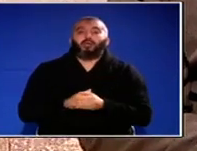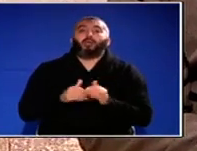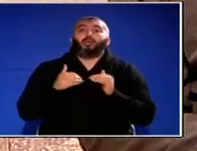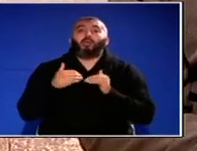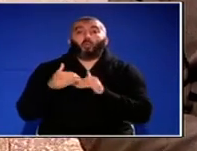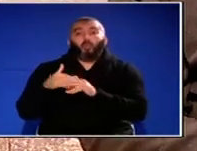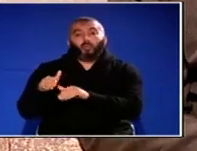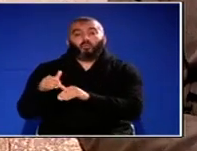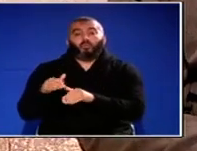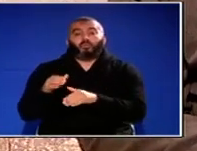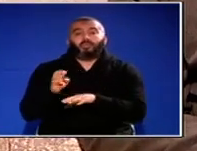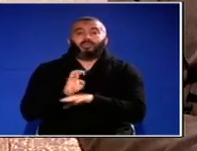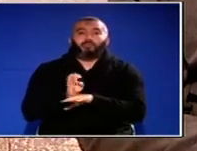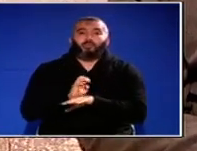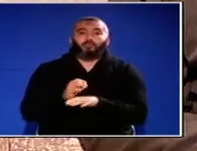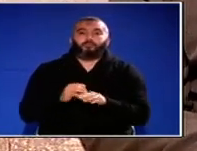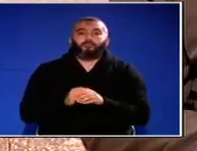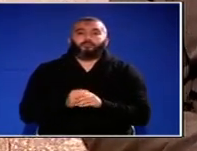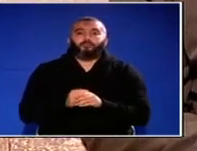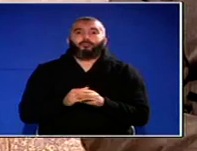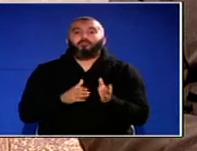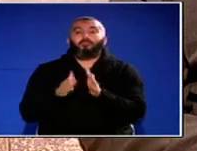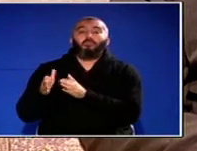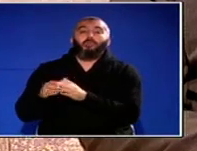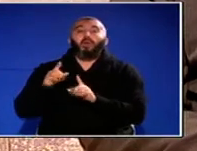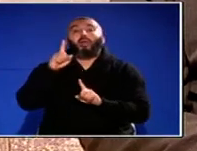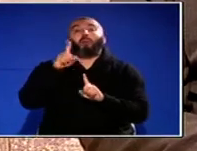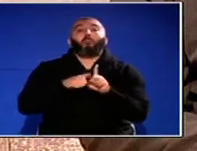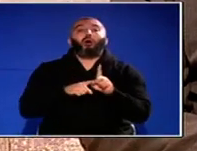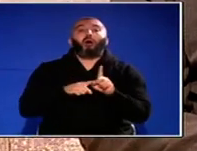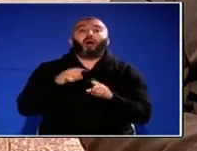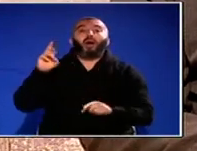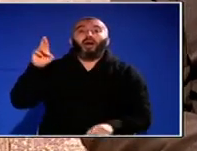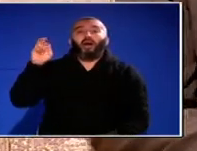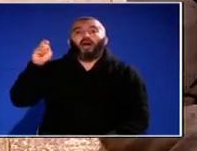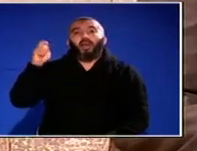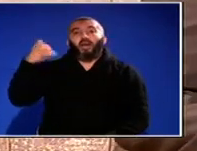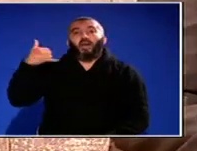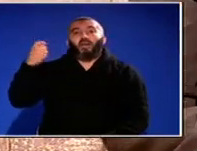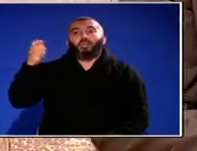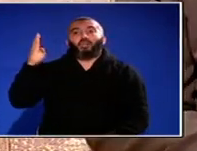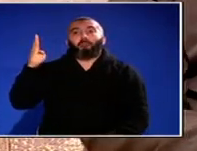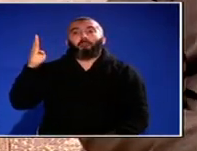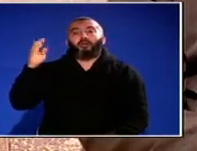القرآن الكريم من الجزائر؟ رجب، فضائل وأعمال. شيخنا